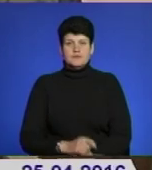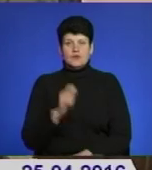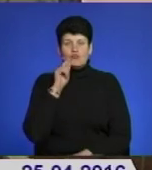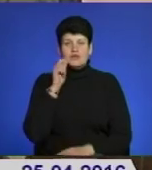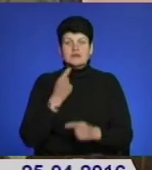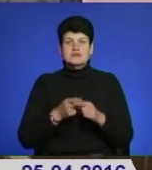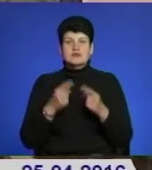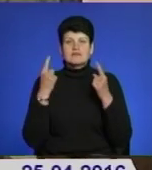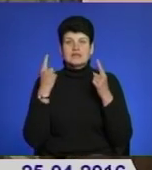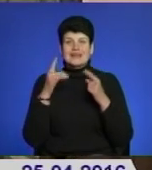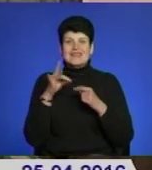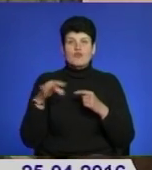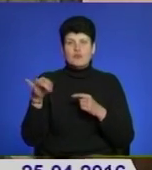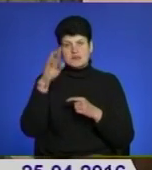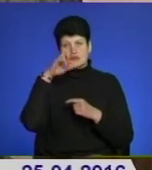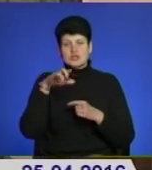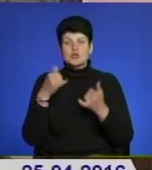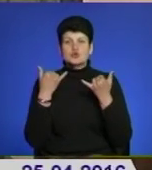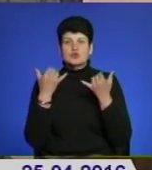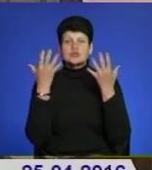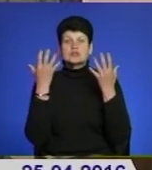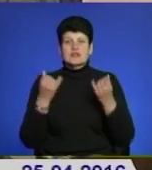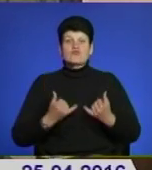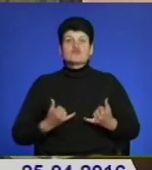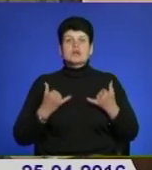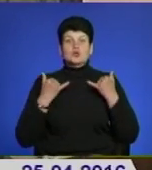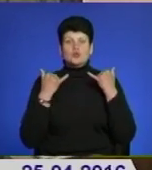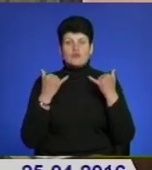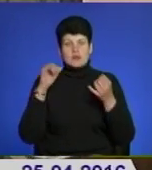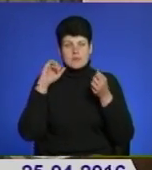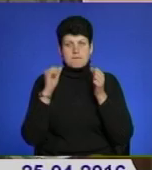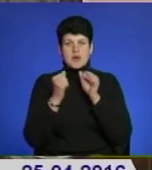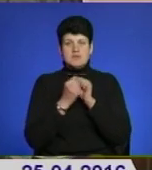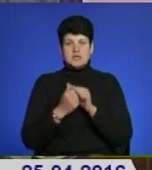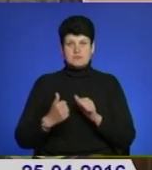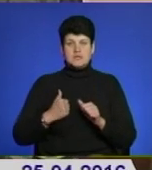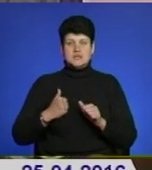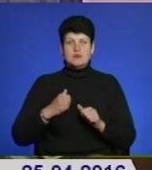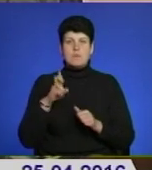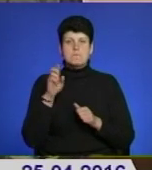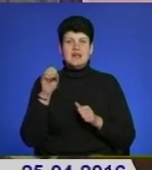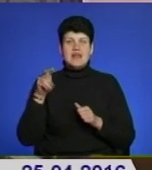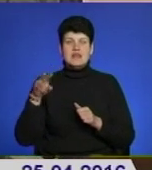велика європейська країна, і сьогоднішній день вшанування пам'яті бійців бельгійського